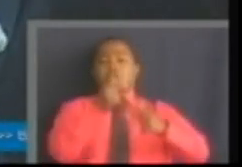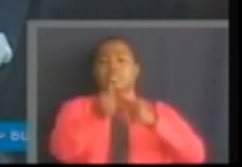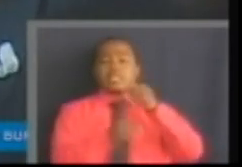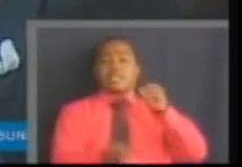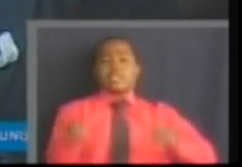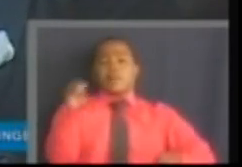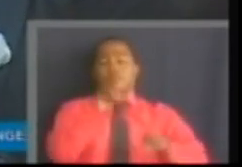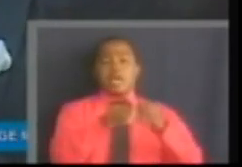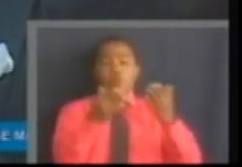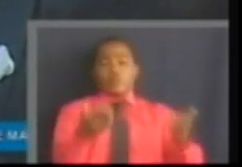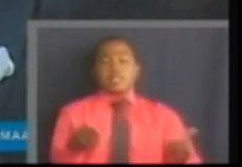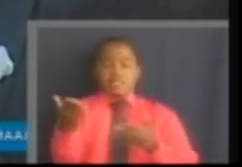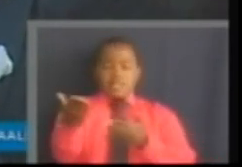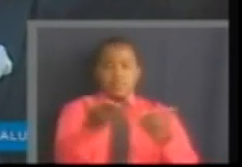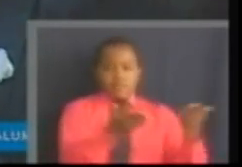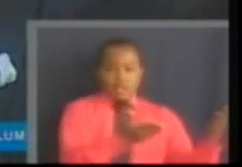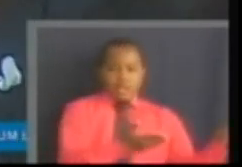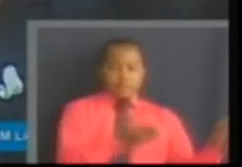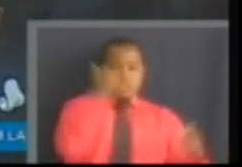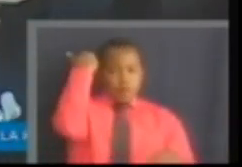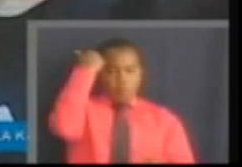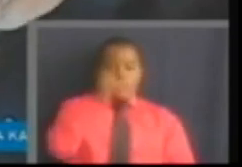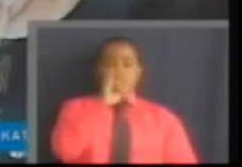Nimwite Mheshimiwa Jafo.